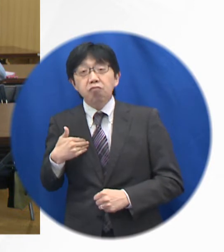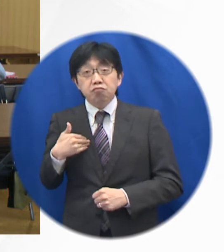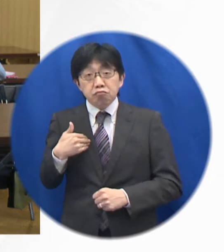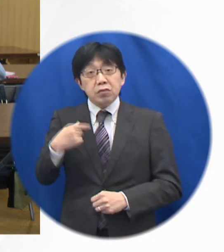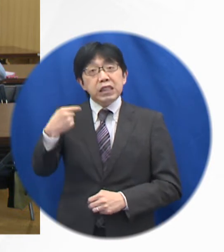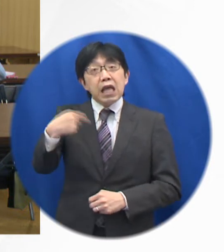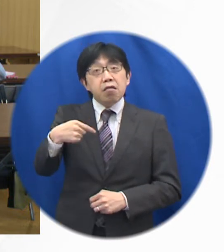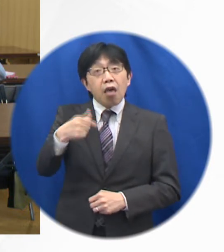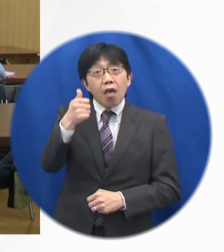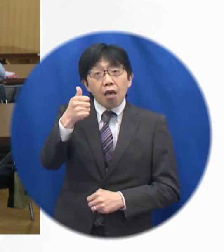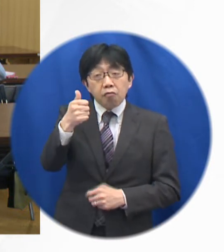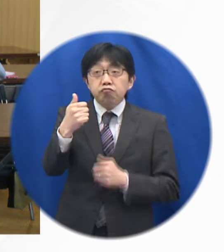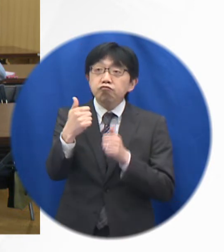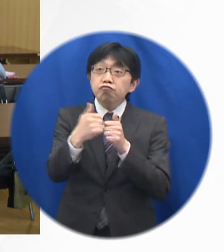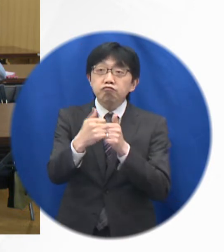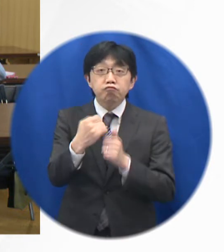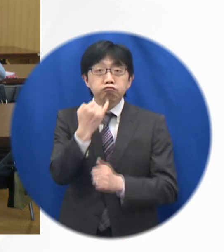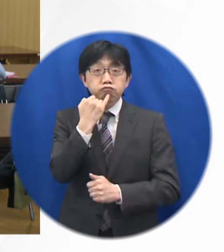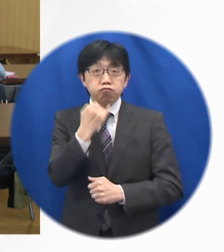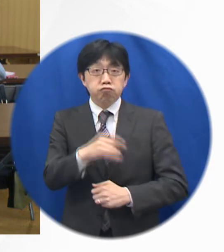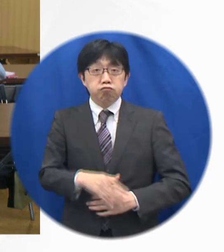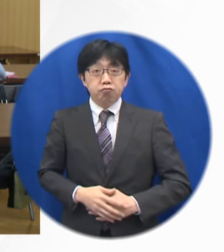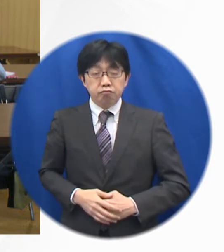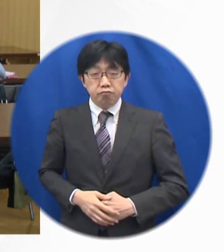相談することができます。